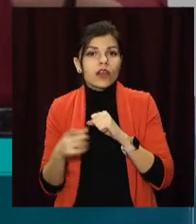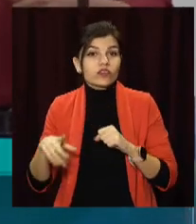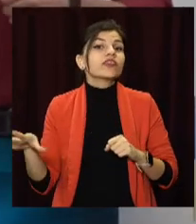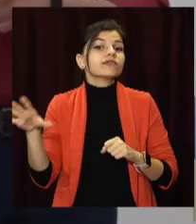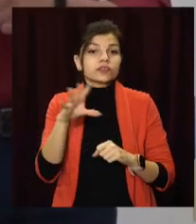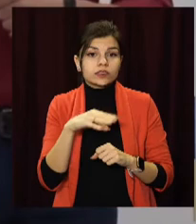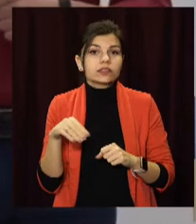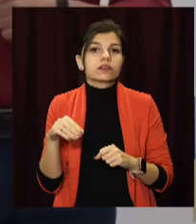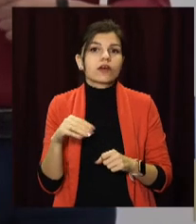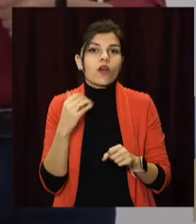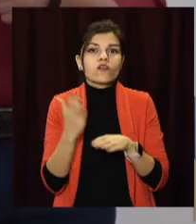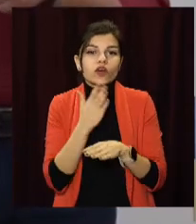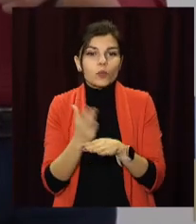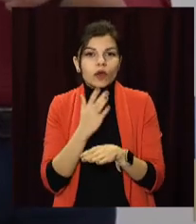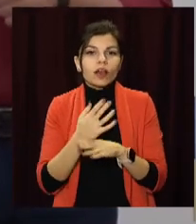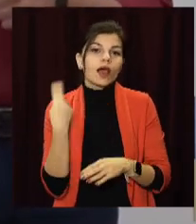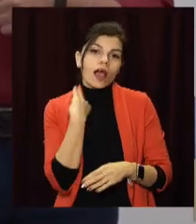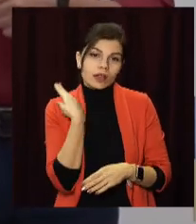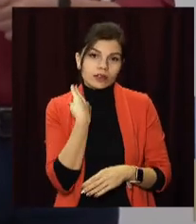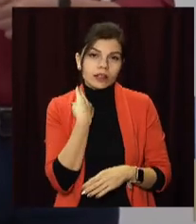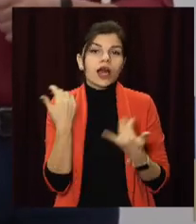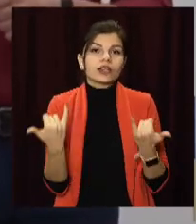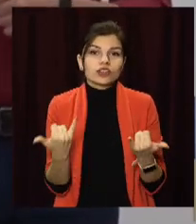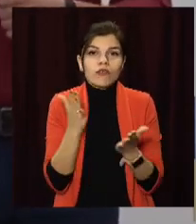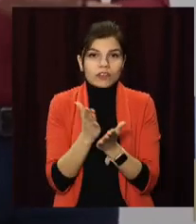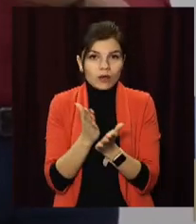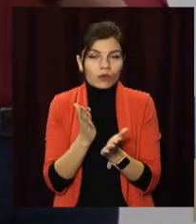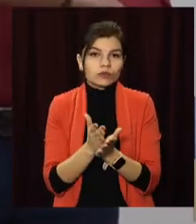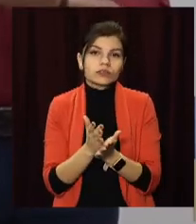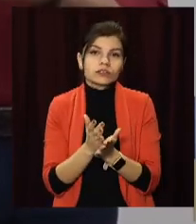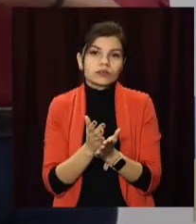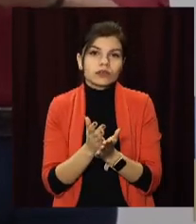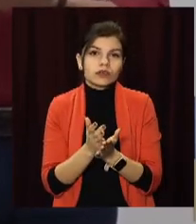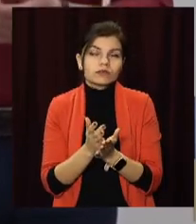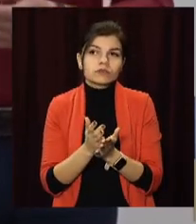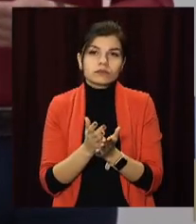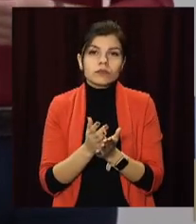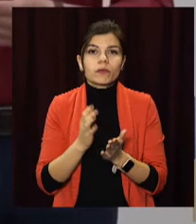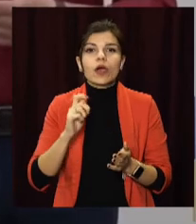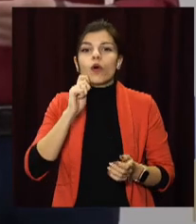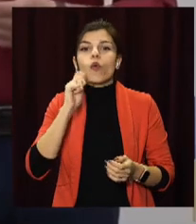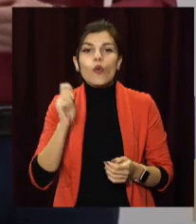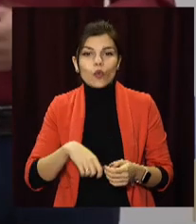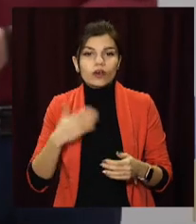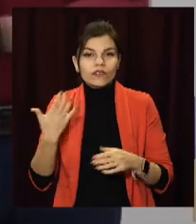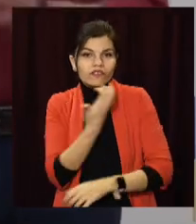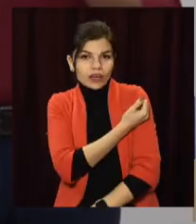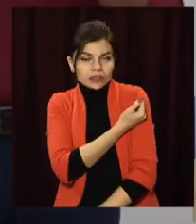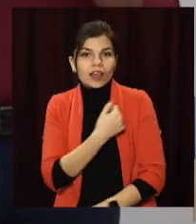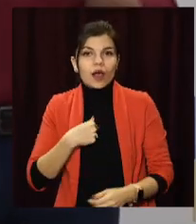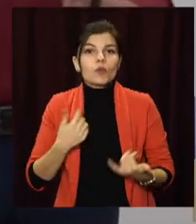всі виробництва Великої Британії. Зараз вони знаходяться на Укрвакцині і